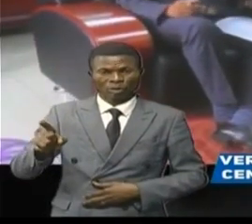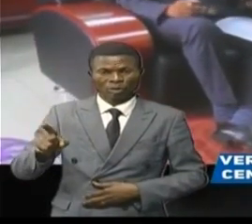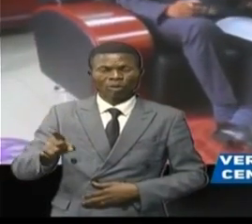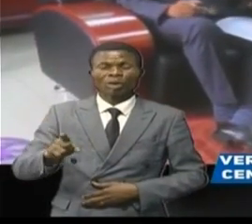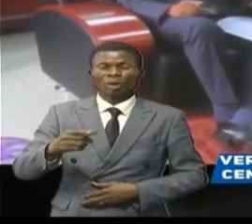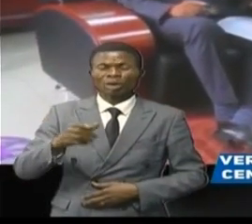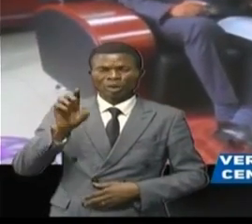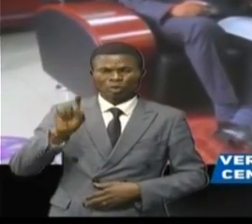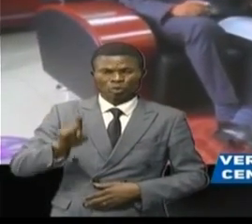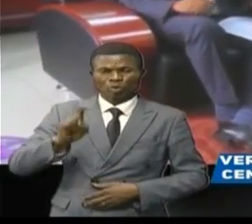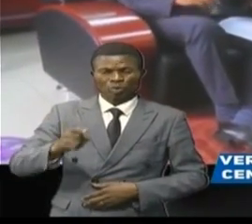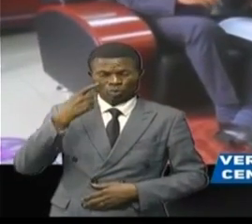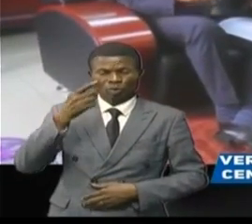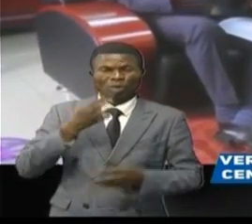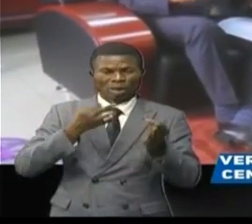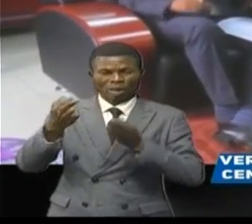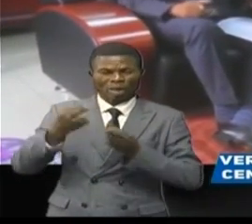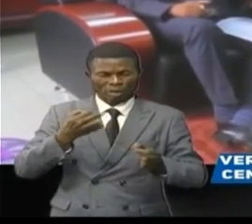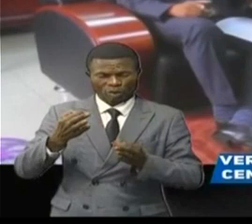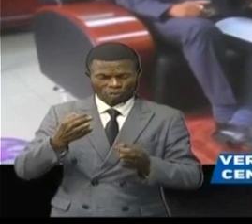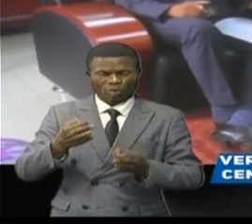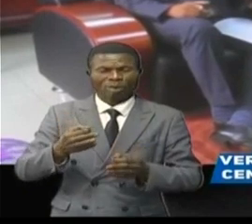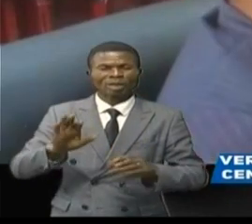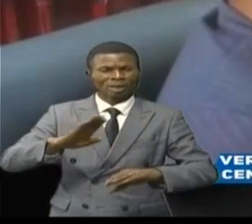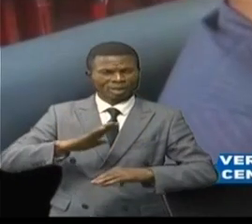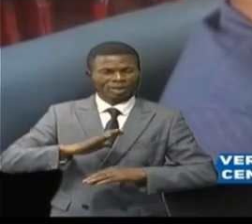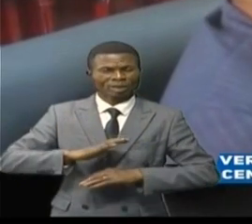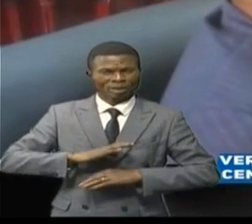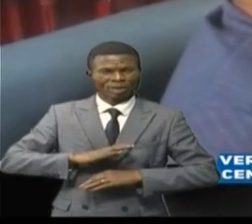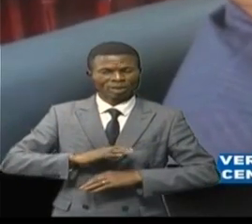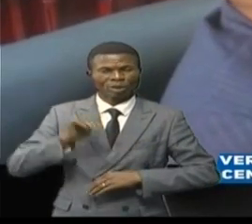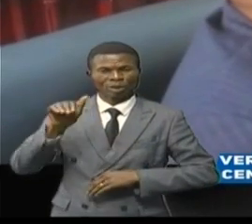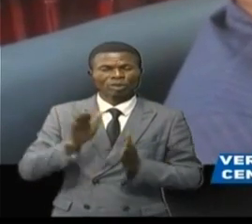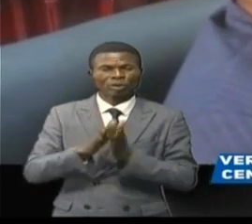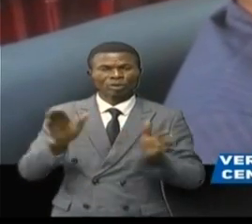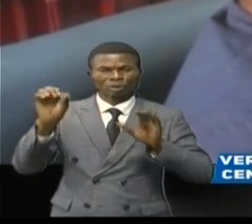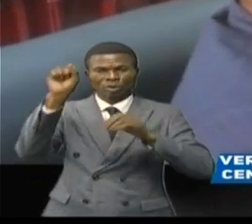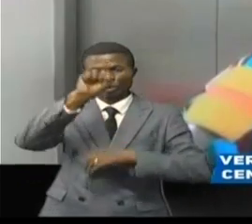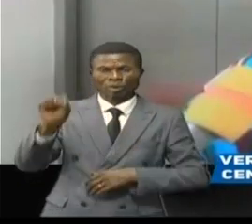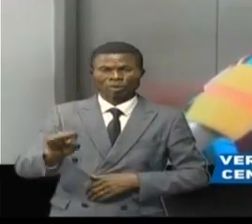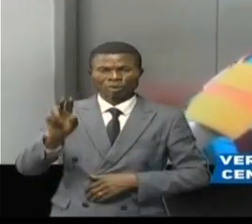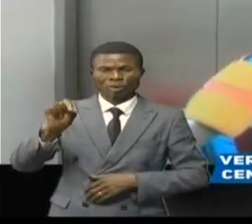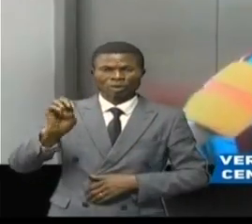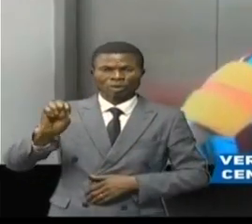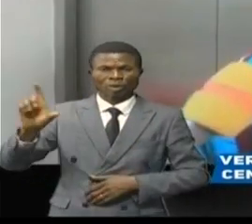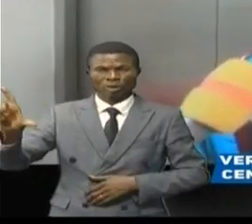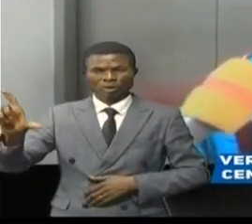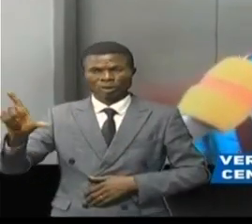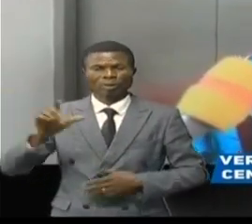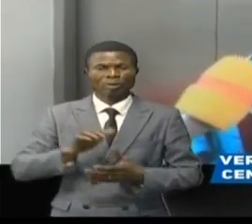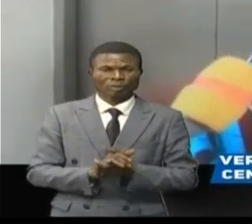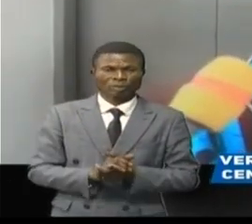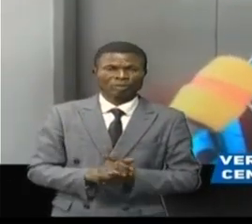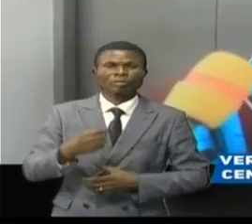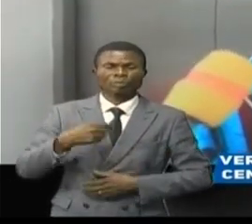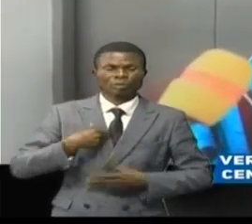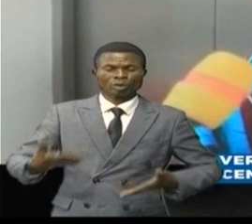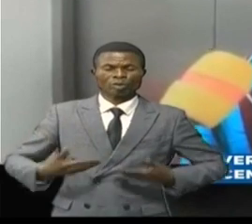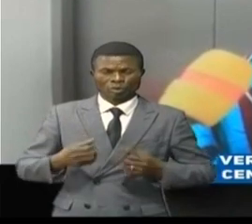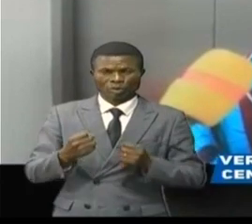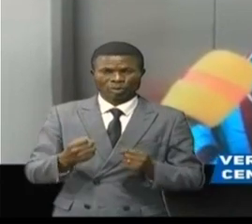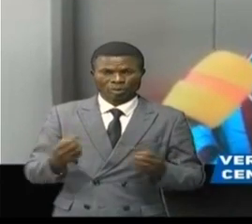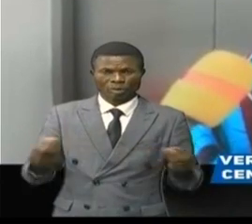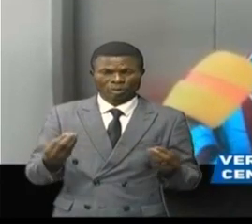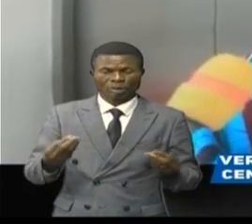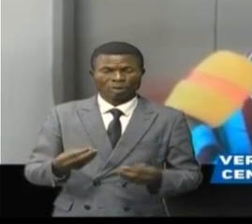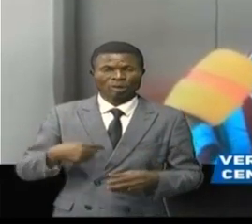rassurée par les explications lui fournies par les directeurs généraux de la SNEL-SA. Les yeux sont tournés vers Kinshasa pour qu'on